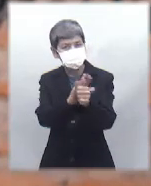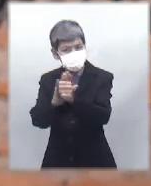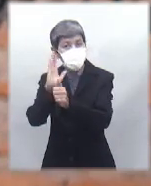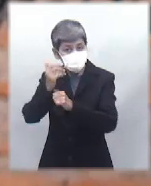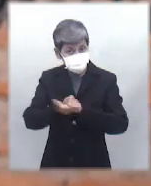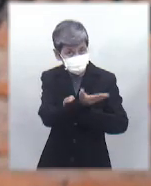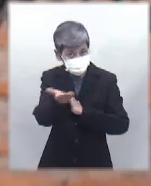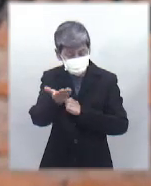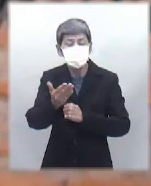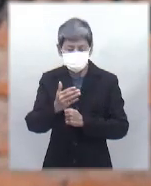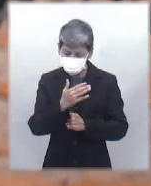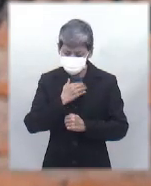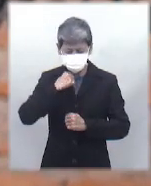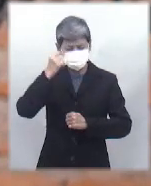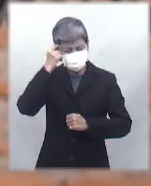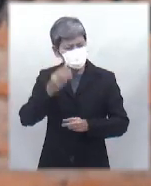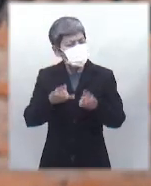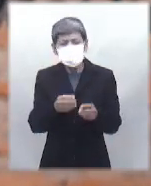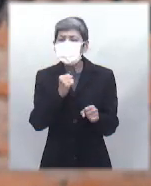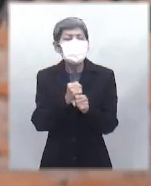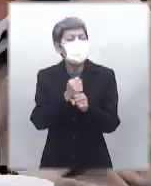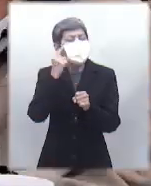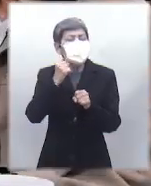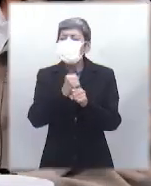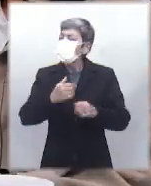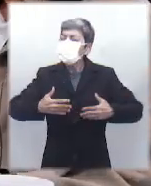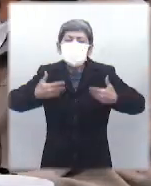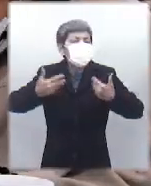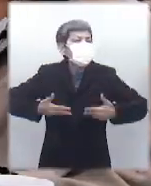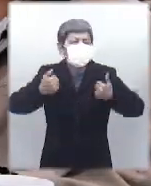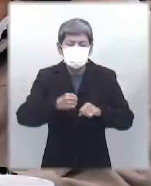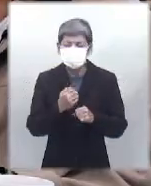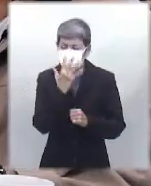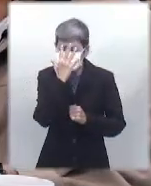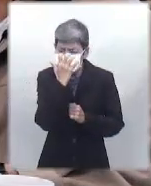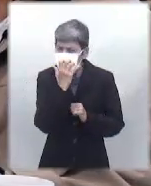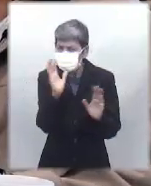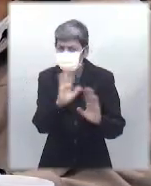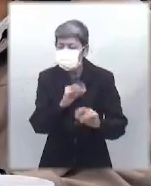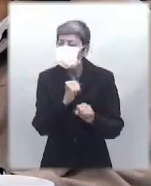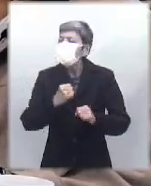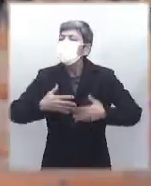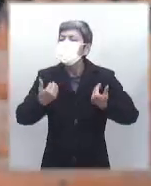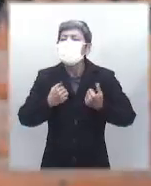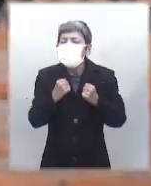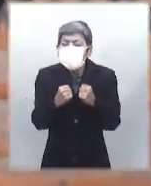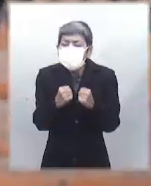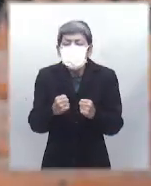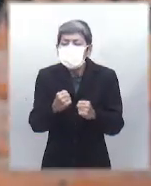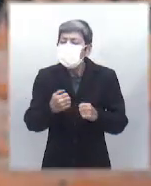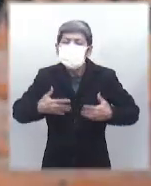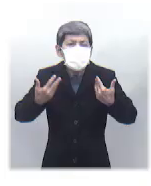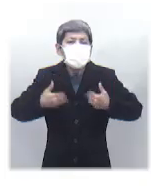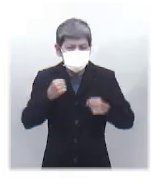จริงๆแล้วเราก็ต้องมีมุมมองว่าทำไงให้มันสนุกทุกเรื่องเนี่ยเป็นเรื่องที่อ่าเราขำได้